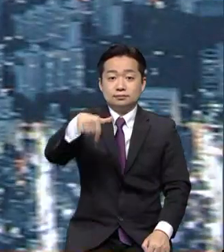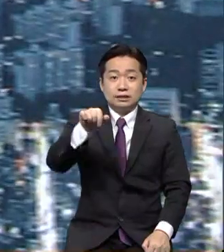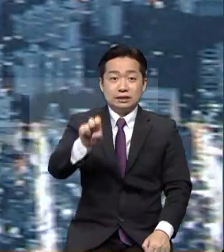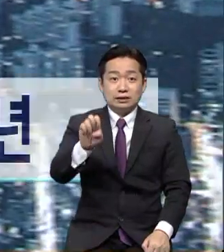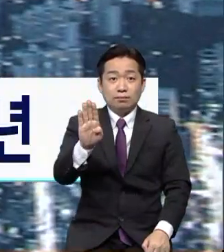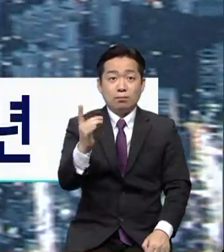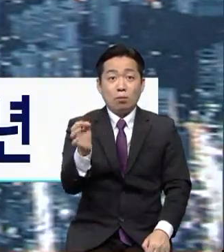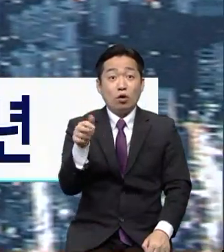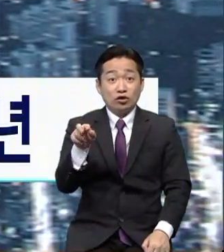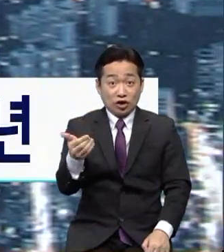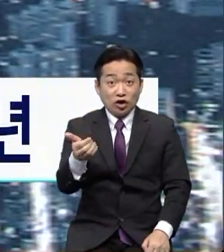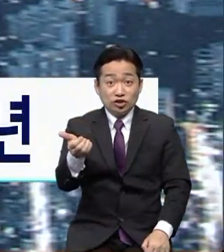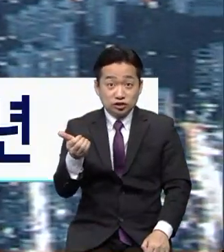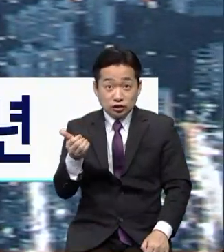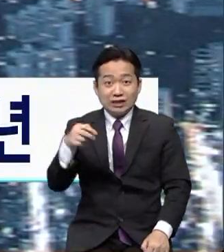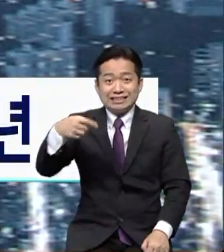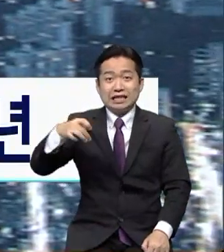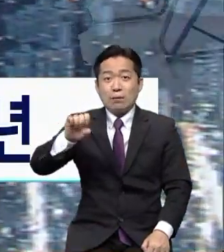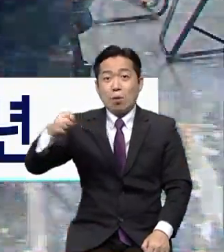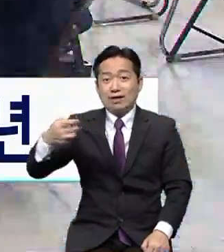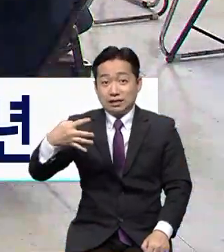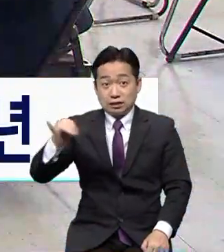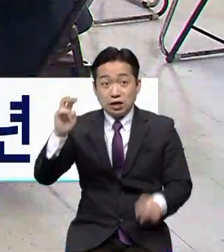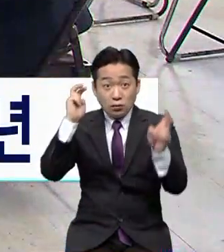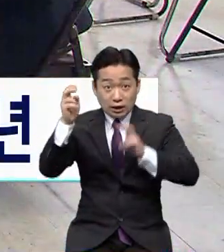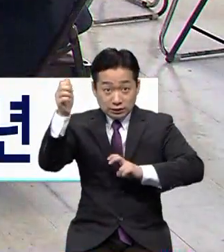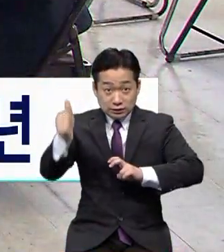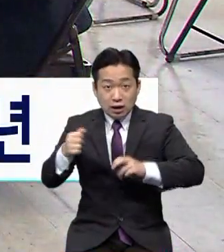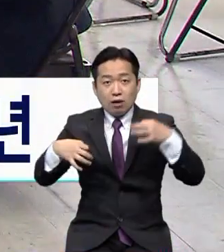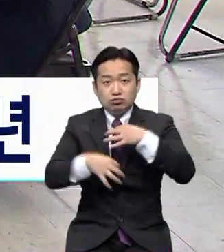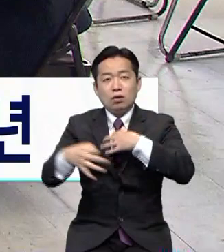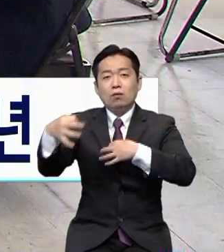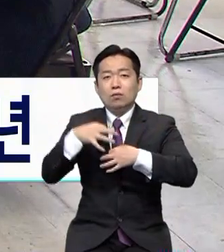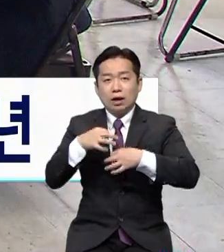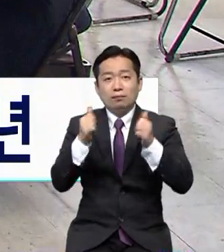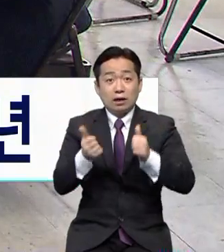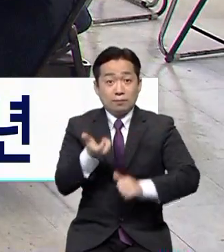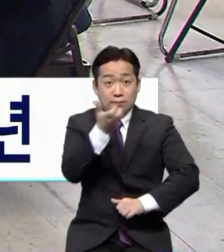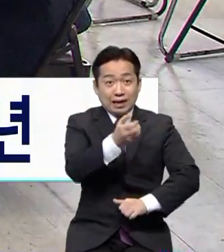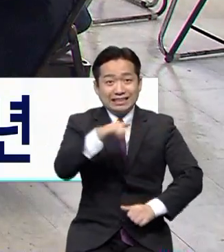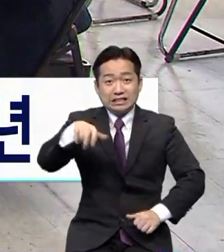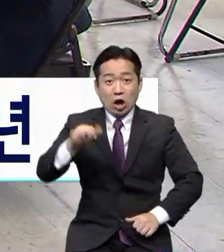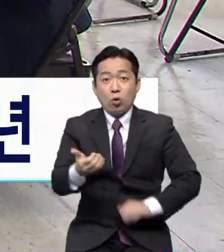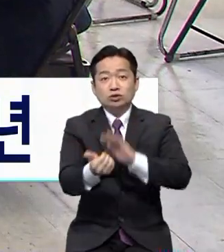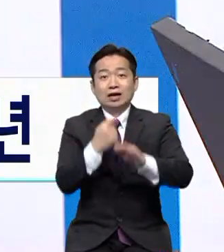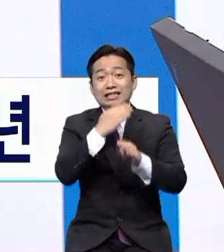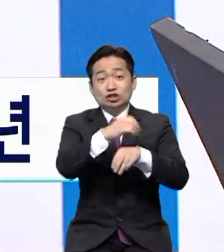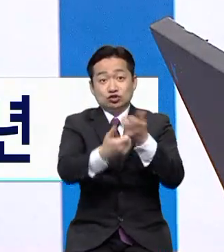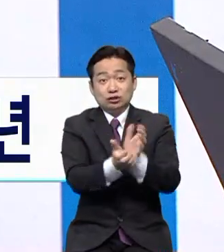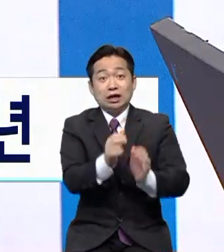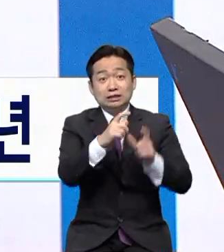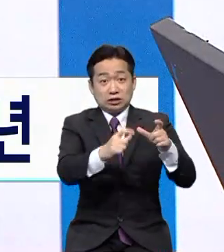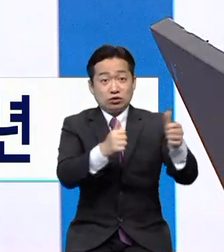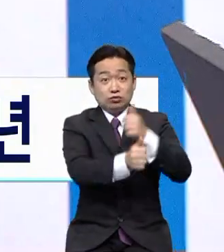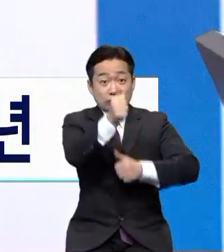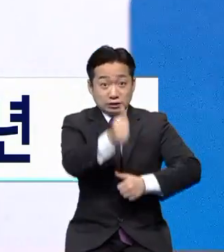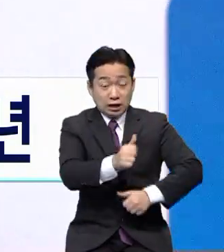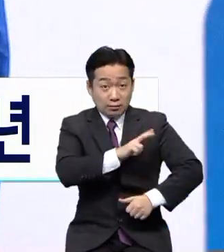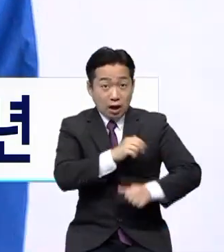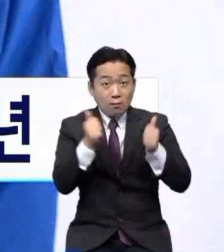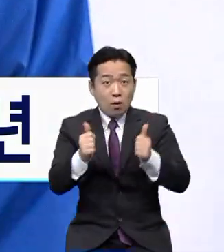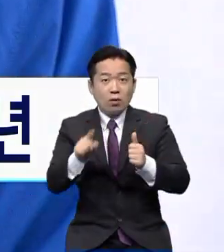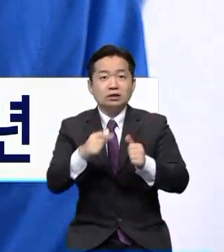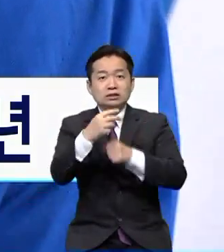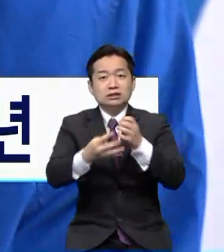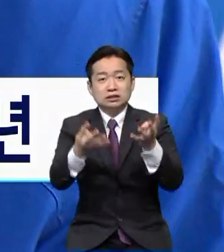김봉현 전 스타모빌리티 회장에게서 불법 정치 자금을 받은 혐의로 재판에 넘겨진 이상호 전 더불어민주당 지역위원장에게